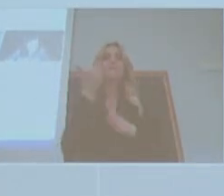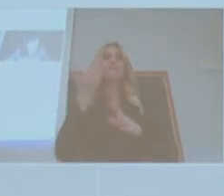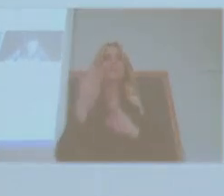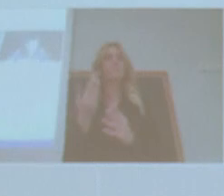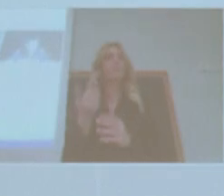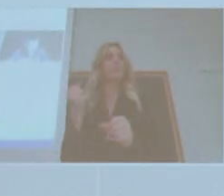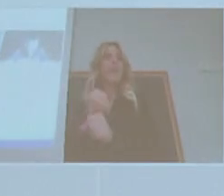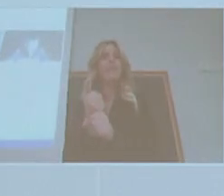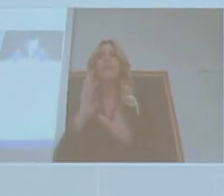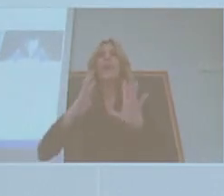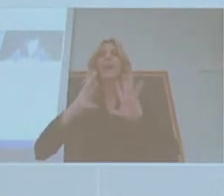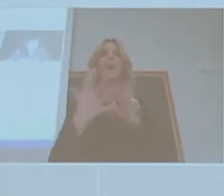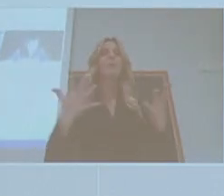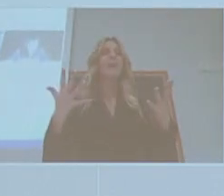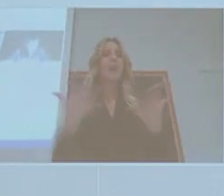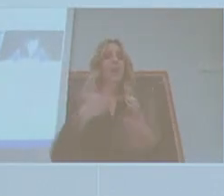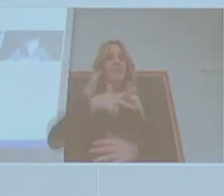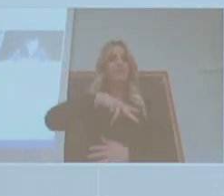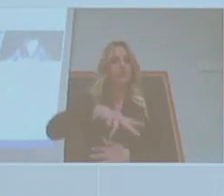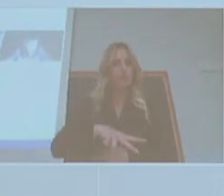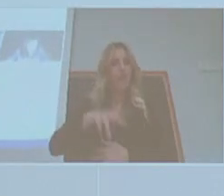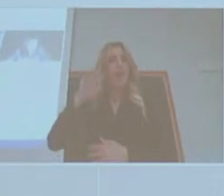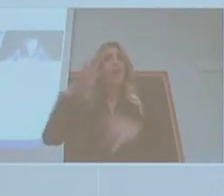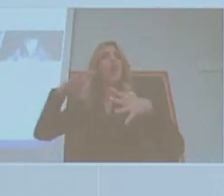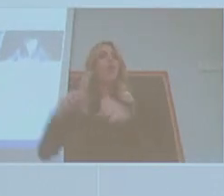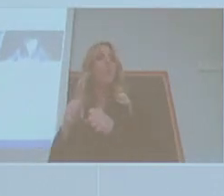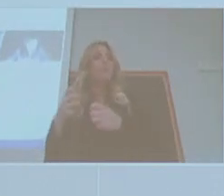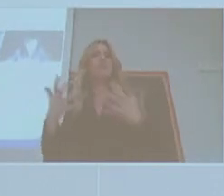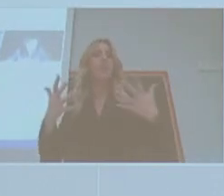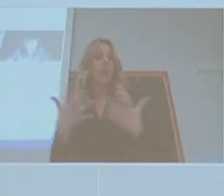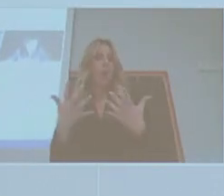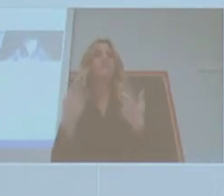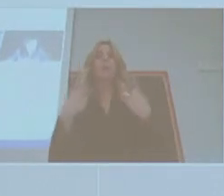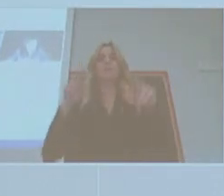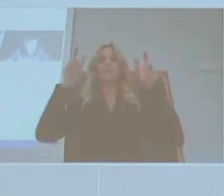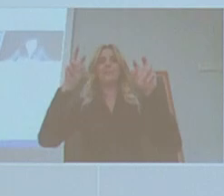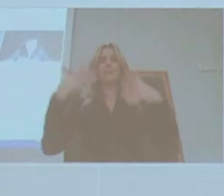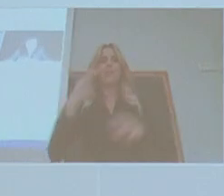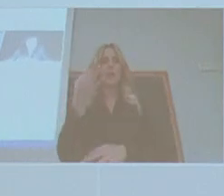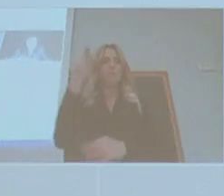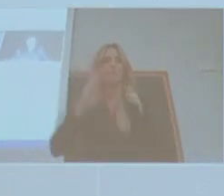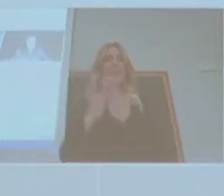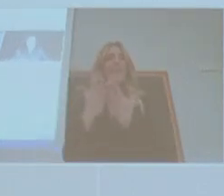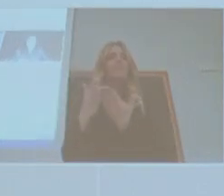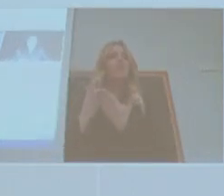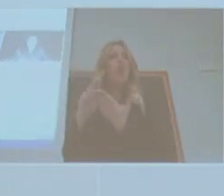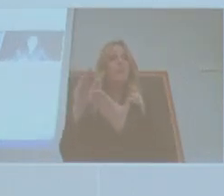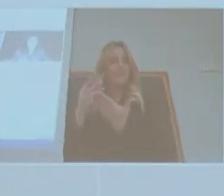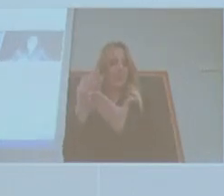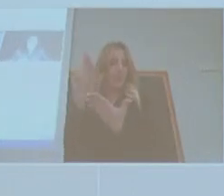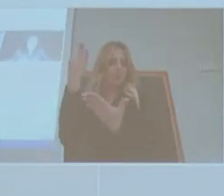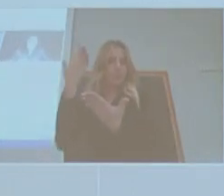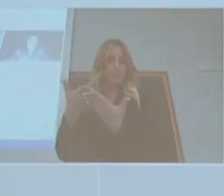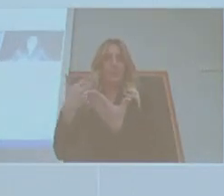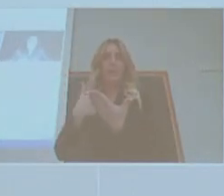cosa cambia per il sociale e l'occupazione, che mi sembra già forse il titolo di un'enciclopedia per, diciamo, essere pratici,